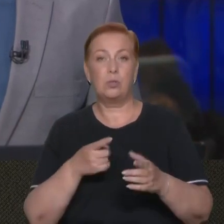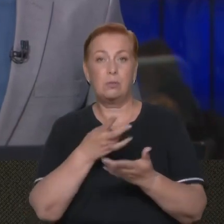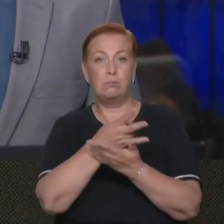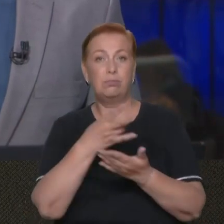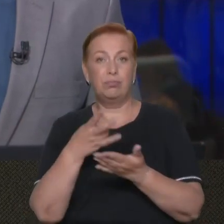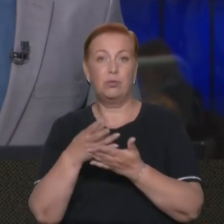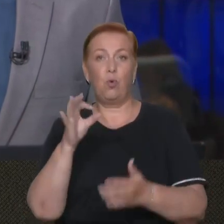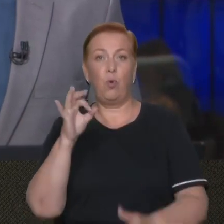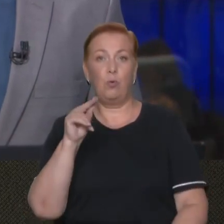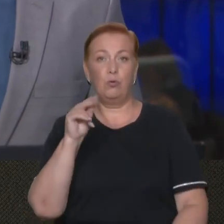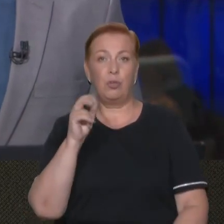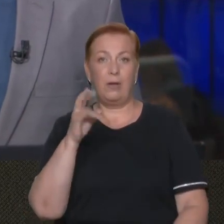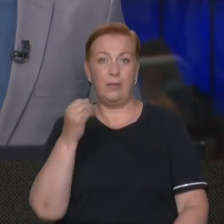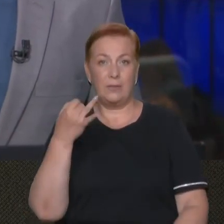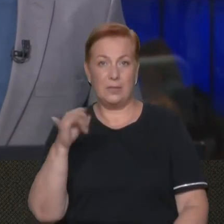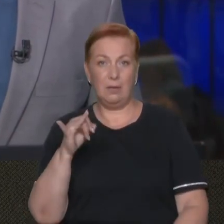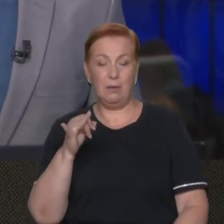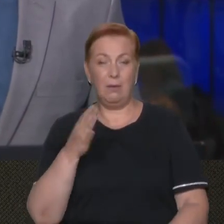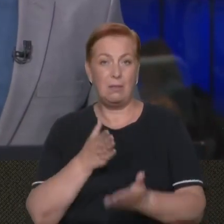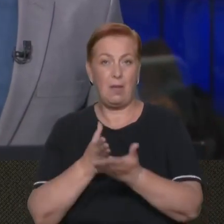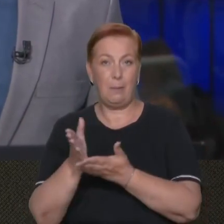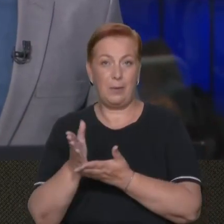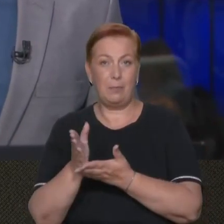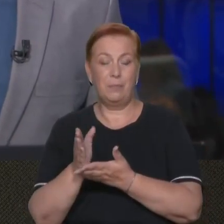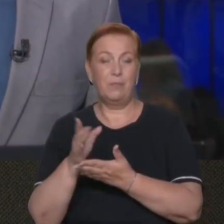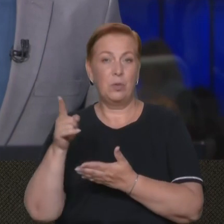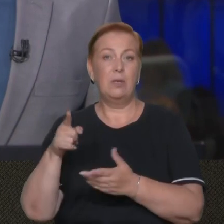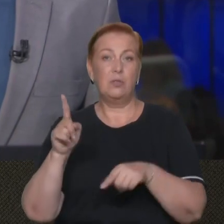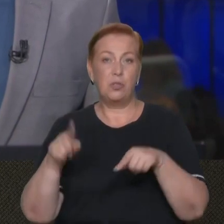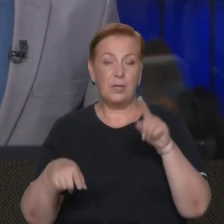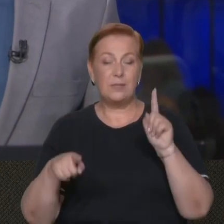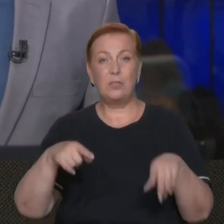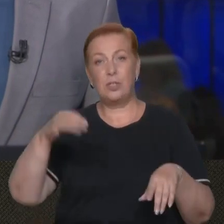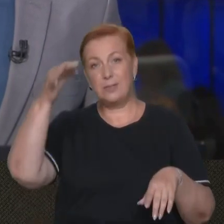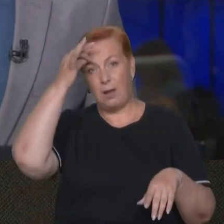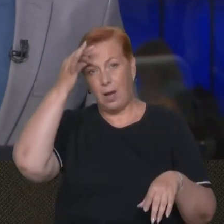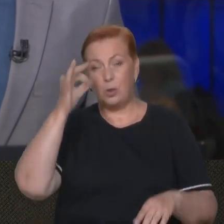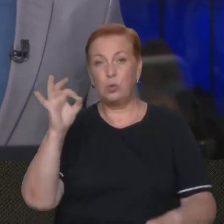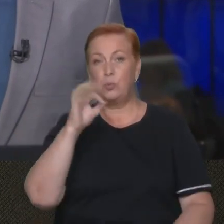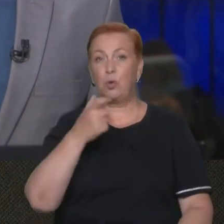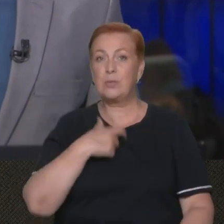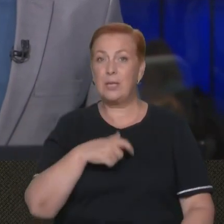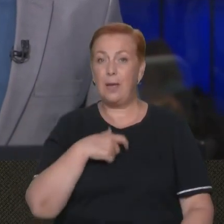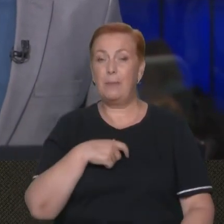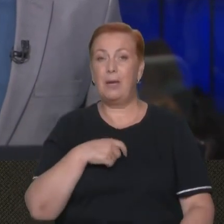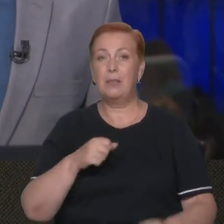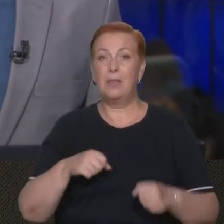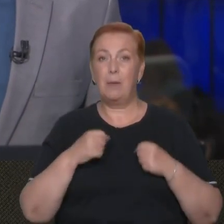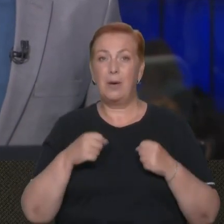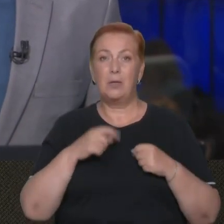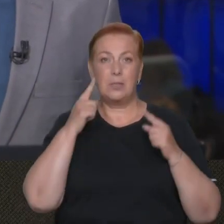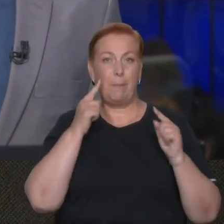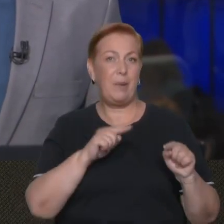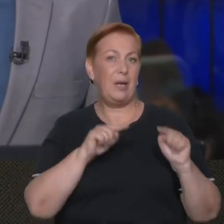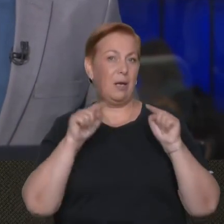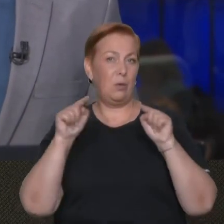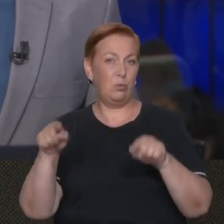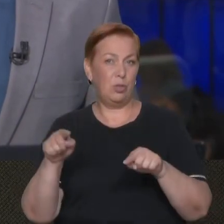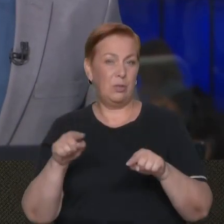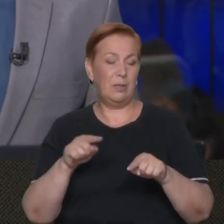від часу вони там нагадують про себе, акцентують увагу, намагаючись переключити сили оборони саме на цей